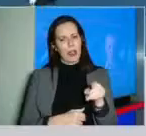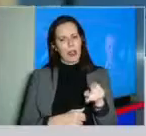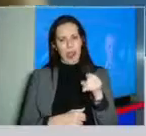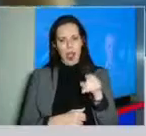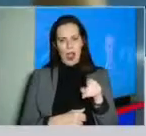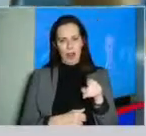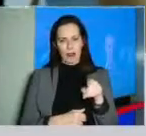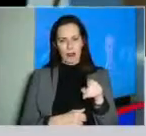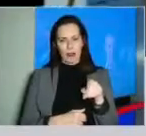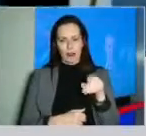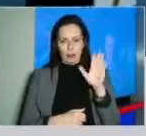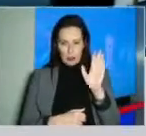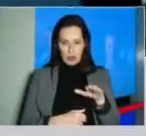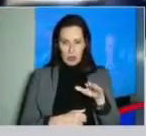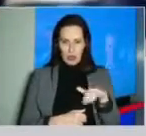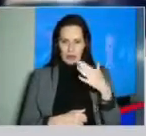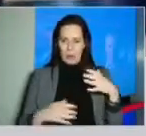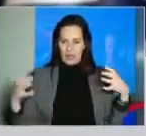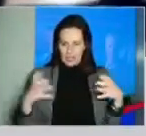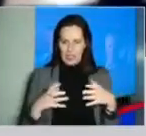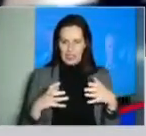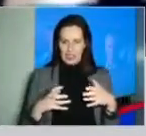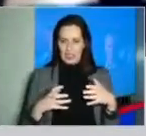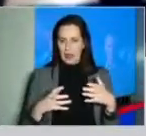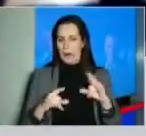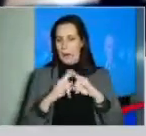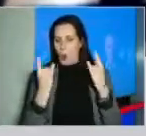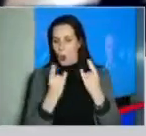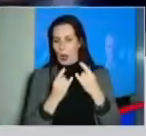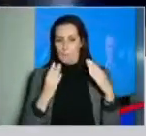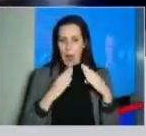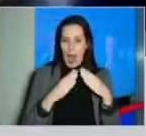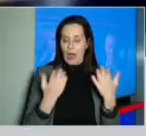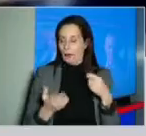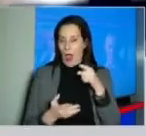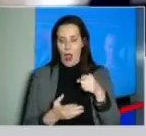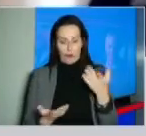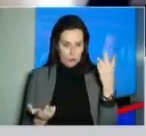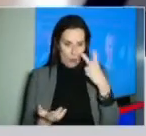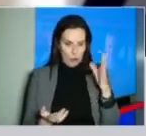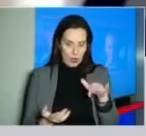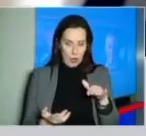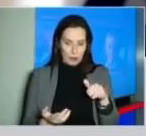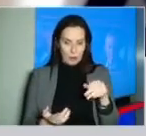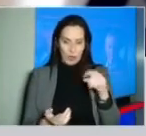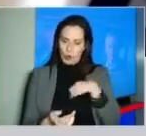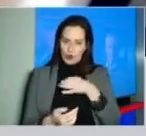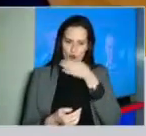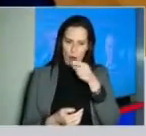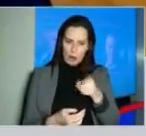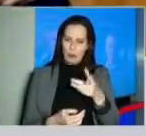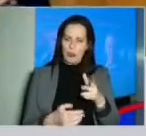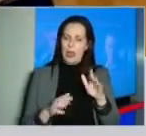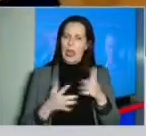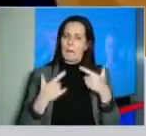בטח תסתובב גם בכנסים, בחוגי בית, או אתה מן הסתם, גם פה אנחנו שואלים אותך,